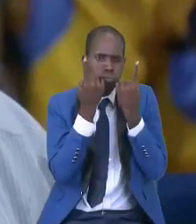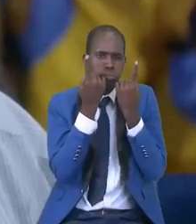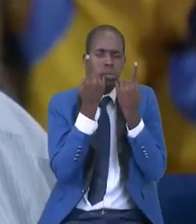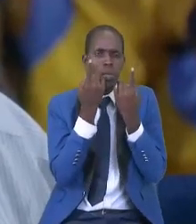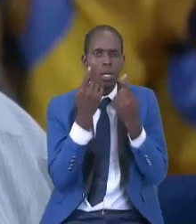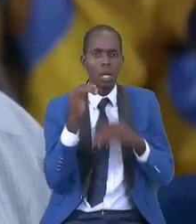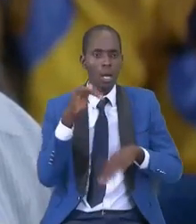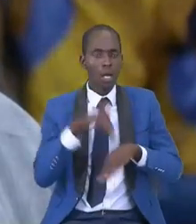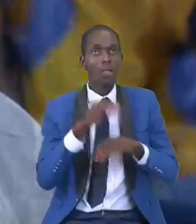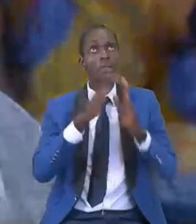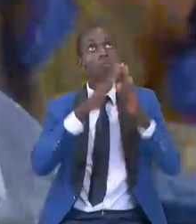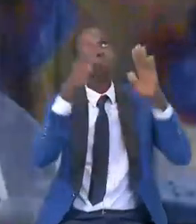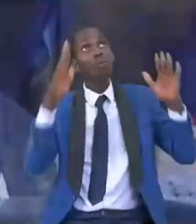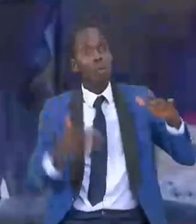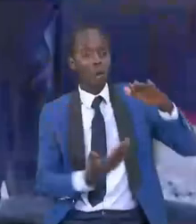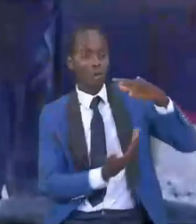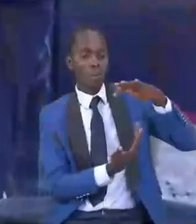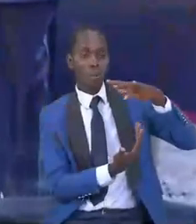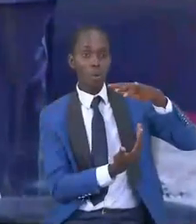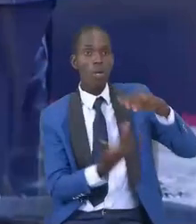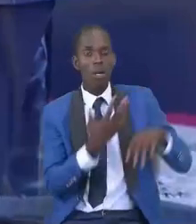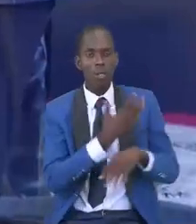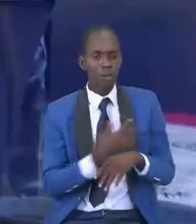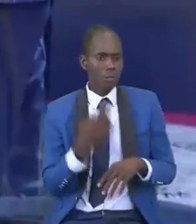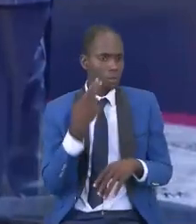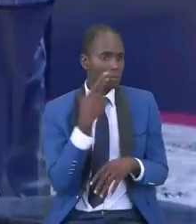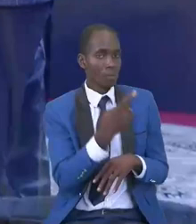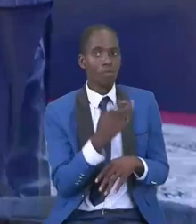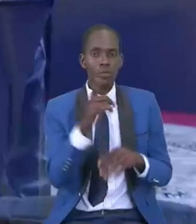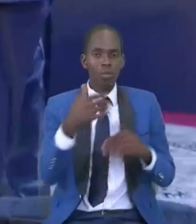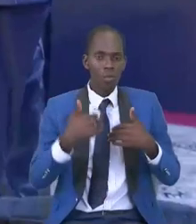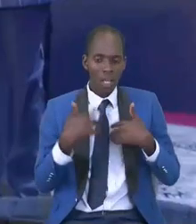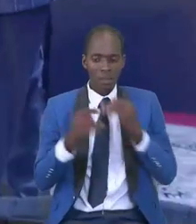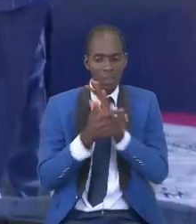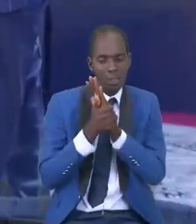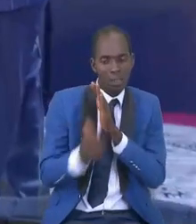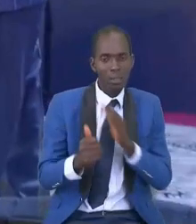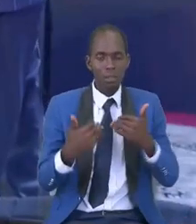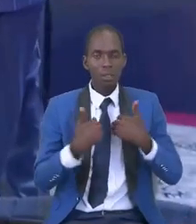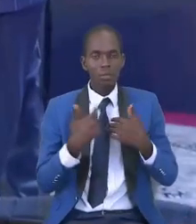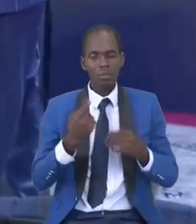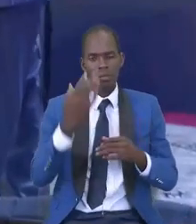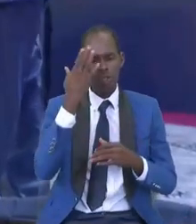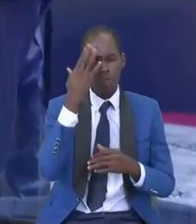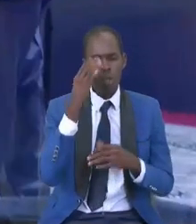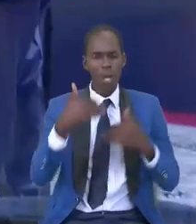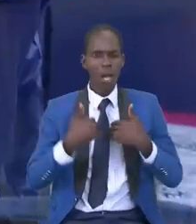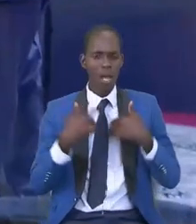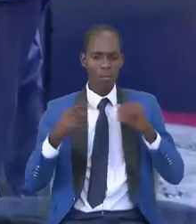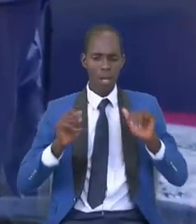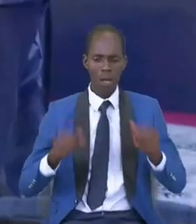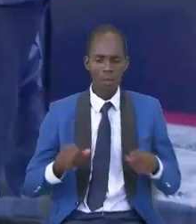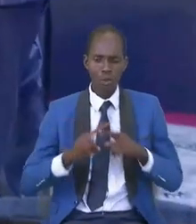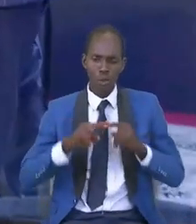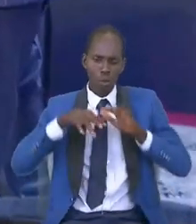As-tu surpris de cela? La maison brûle et tu es là-bas. Tu as la connaissance, tu as tout pour